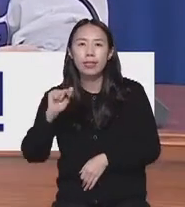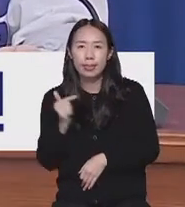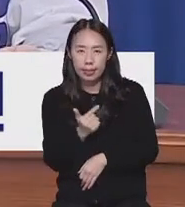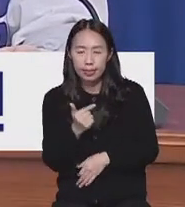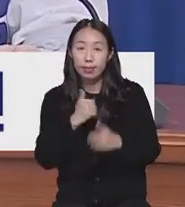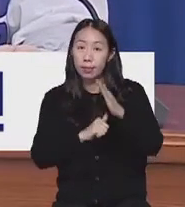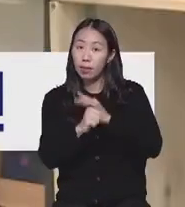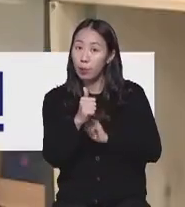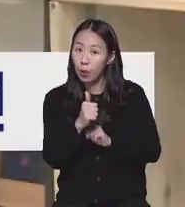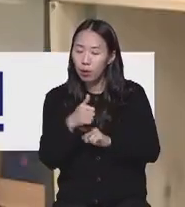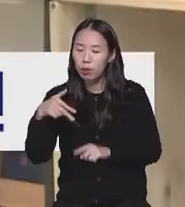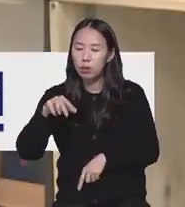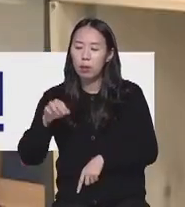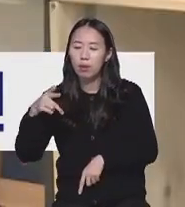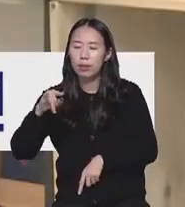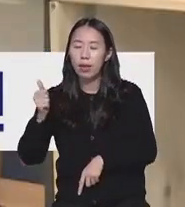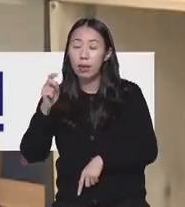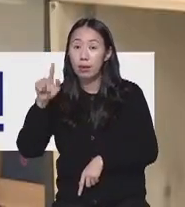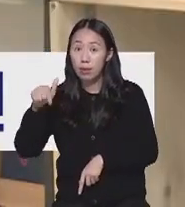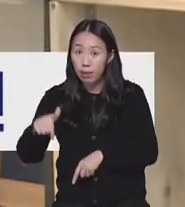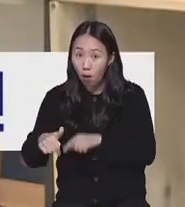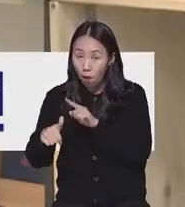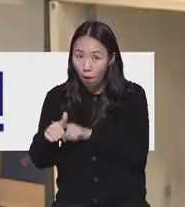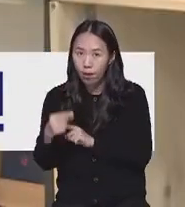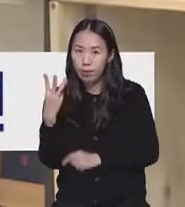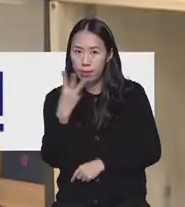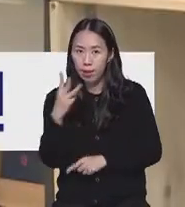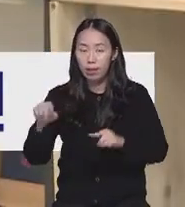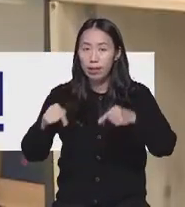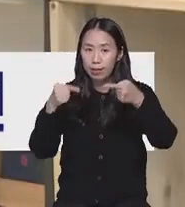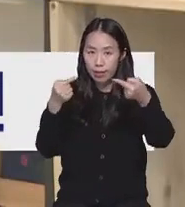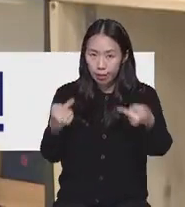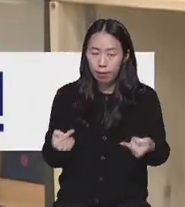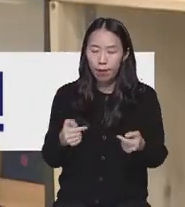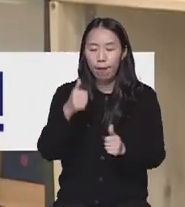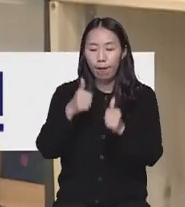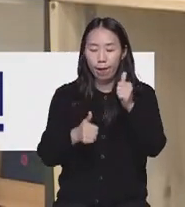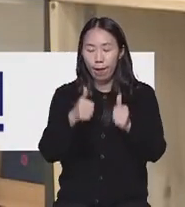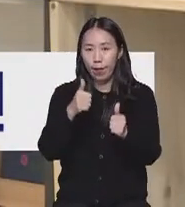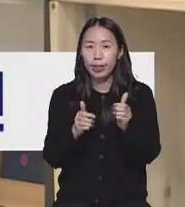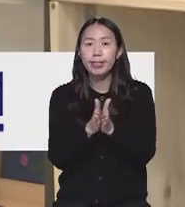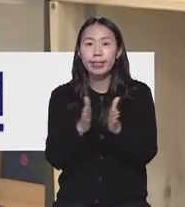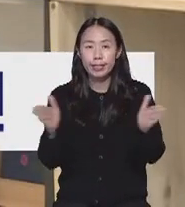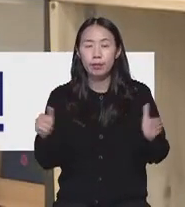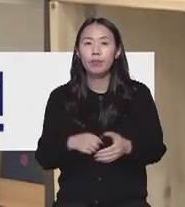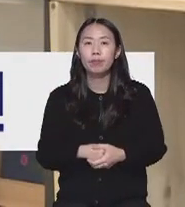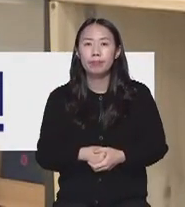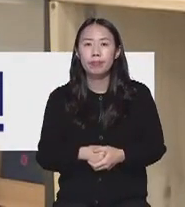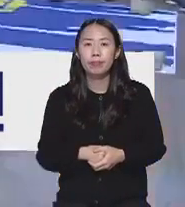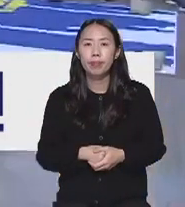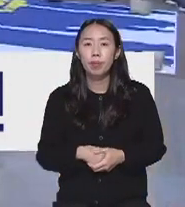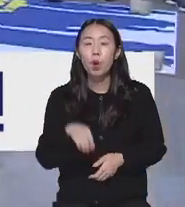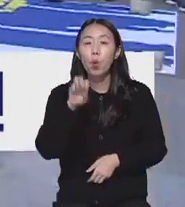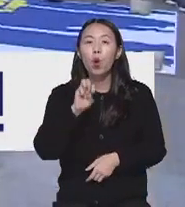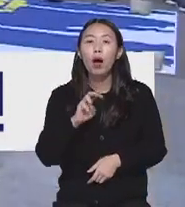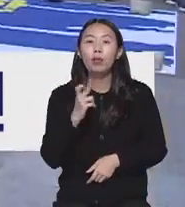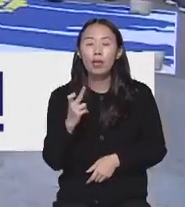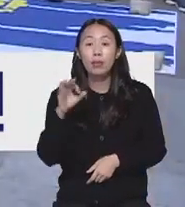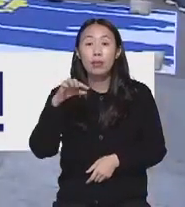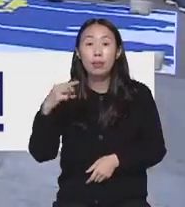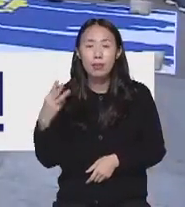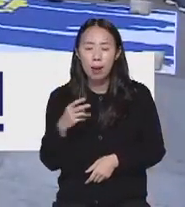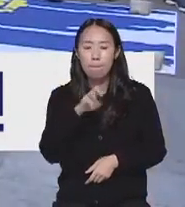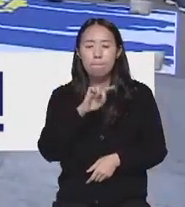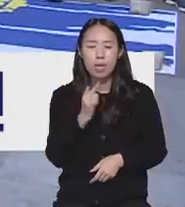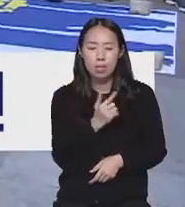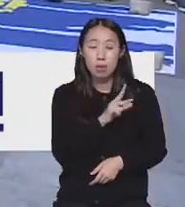산업통상자원부 대변인, 정재혁 전 청와대 선임행정관이 참여하는 국민참여 경선을 실시한다고 밝혔습니다. 광산을은 당초